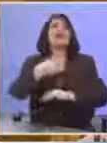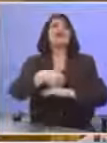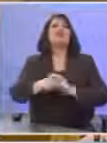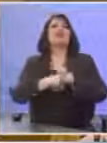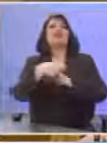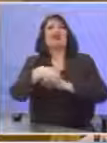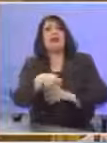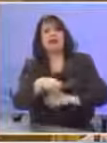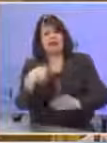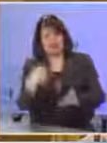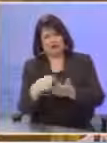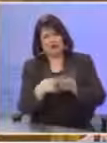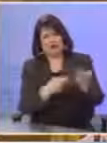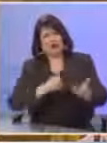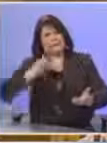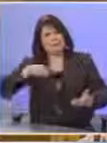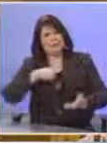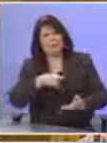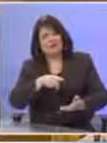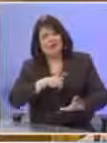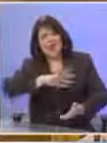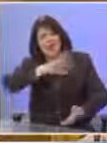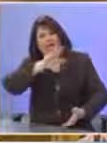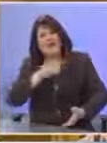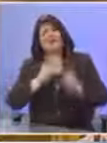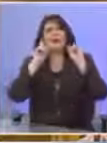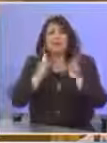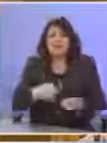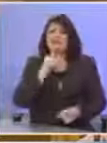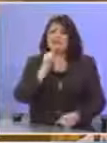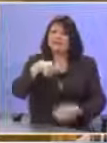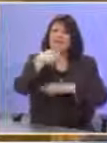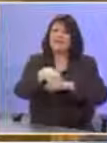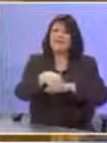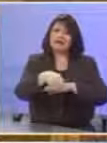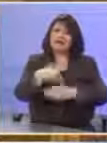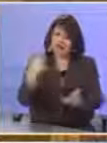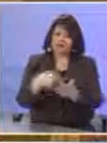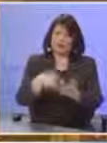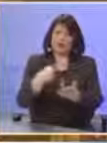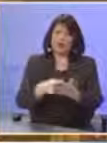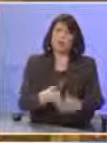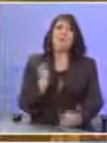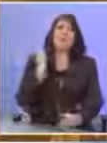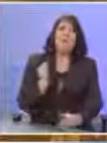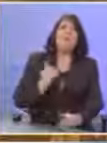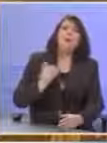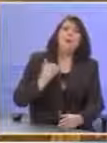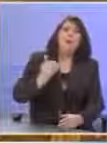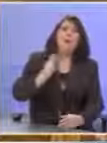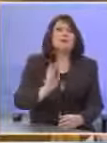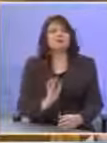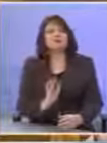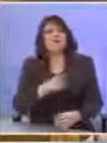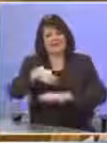θα τον πληρώνει ο φορολογούμενος πολίτης μέχρι να τελεσιδικήσει η απόφασή του και μάλιστα με τους ρυθμούς εκδίκασης